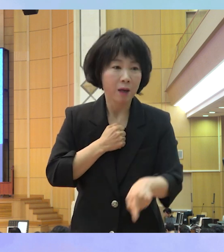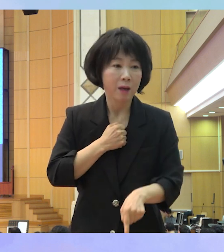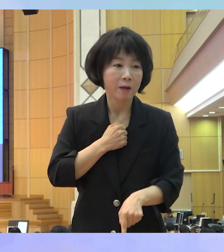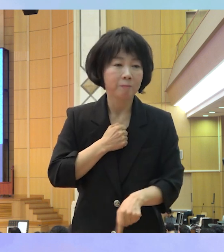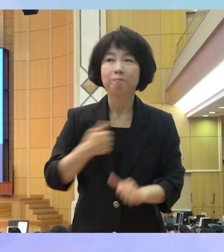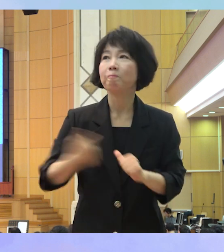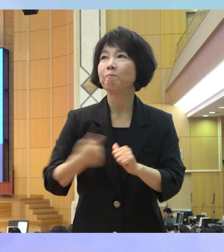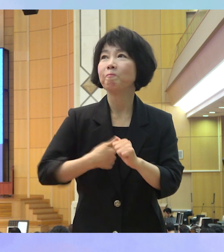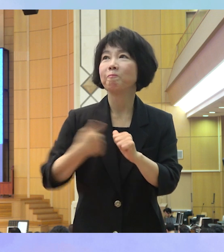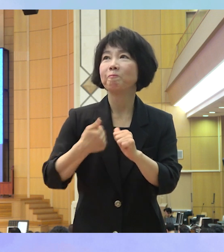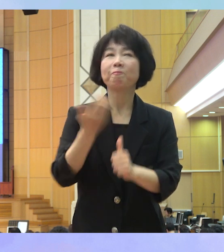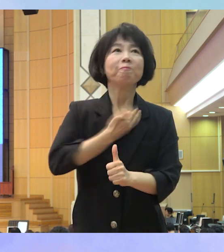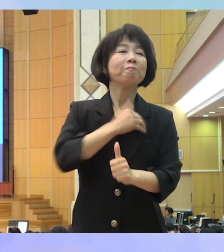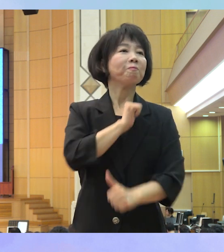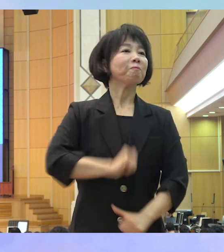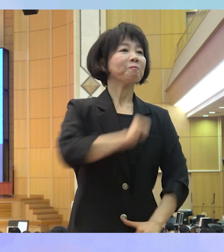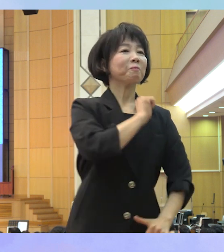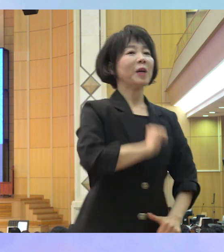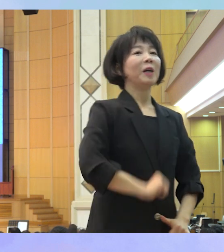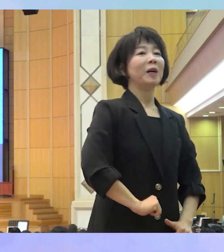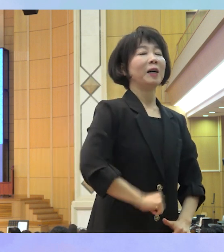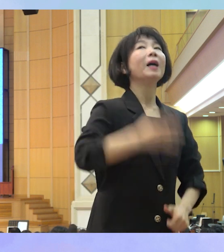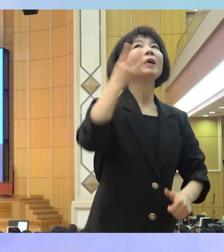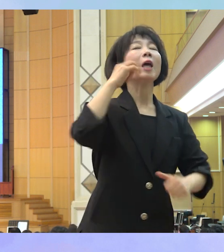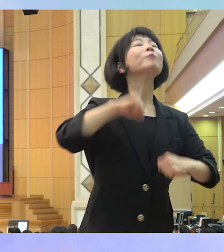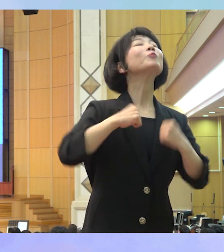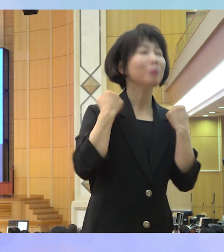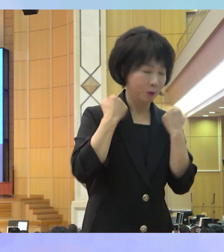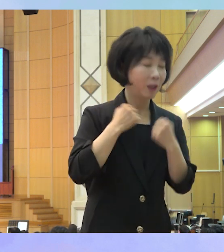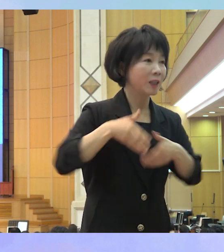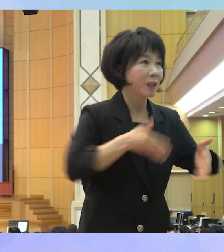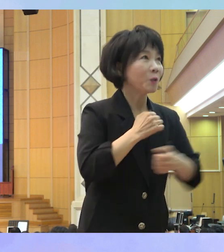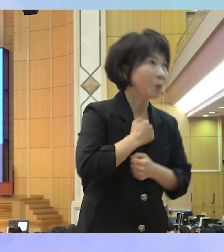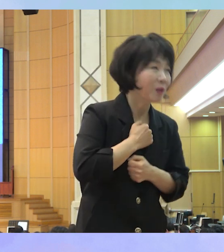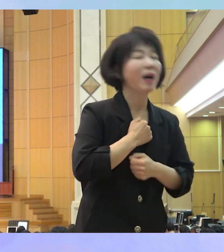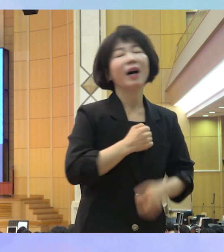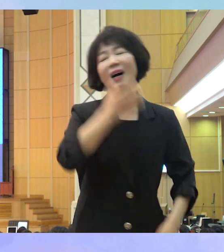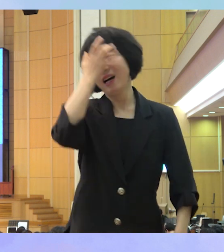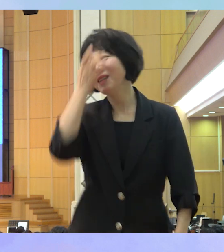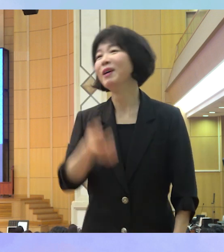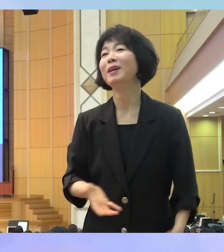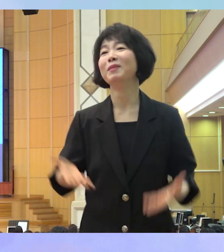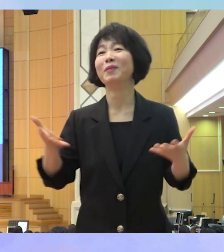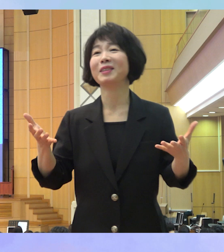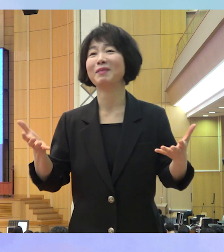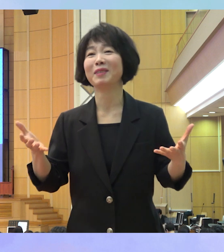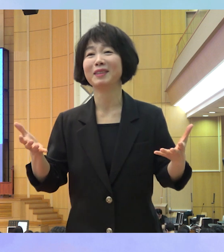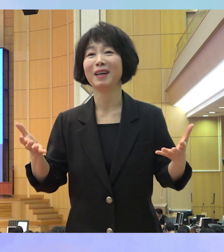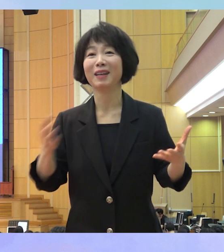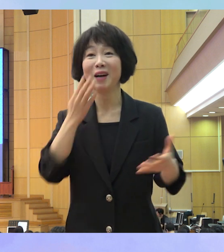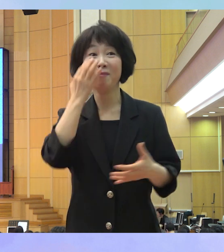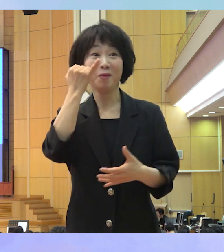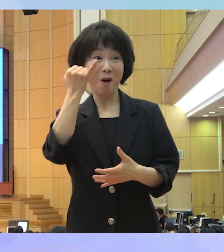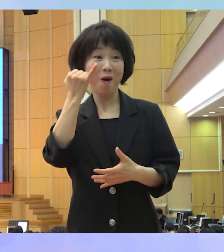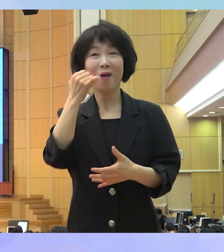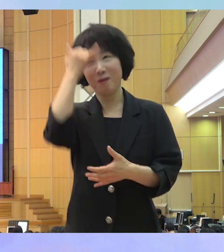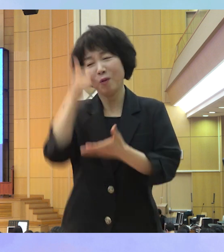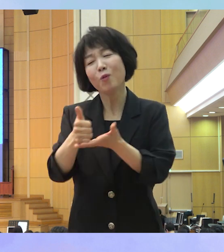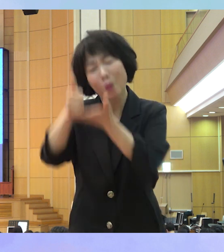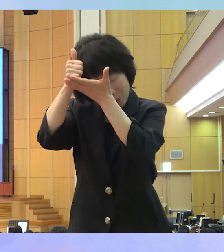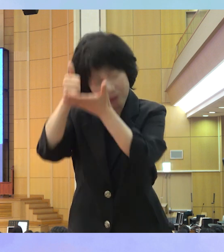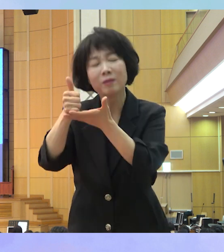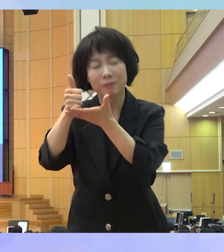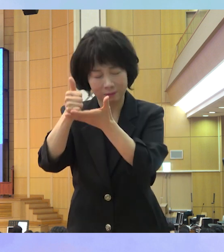그러면 그 말씀을 듣고 잘 순종하면서 할 때 부모님께 효도를 다한다는